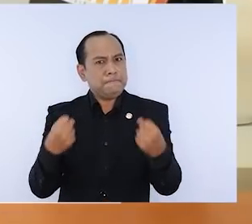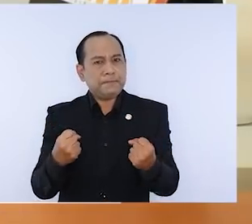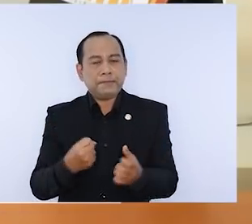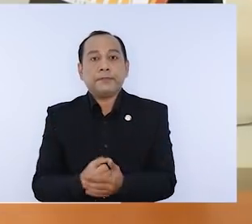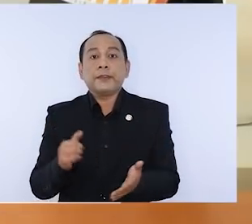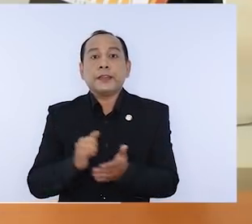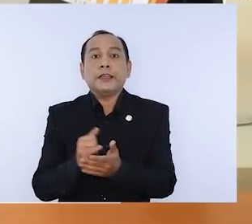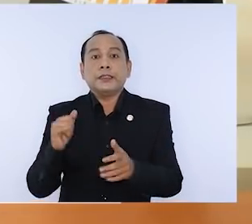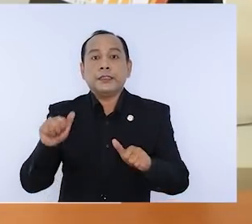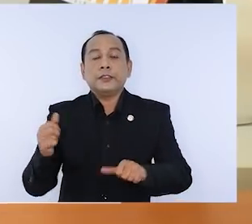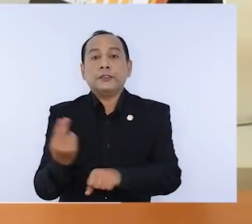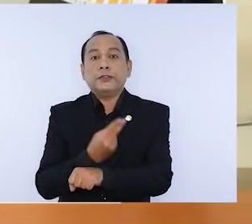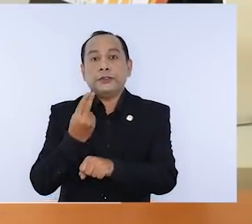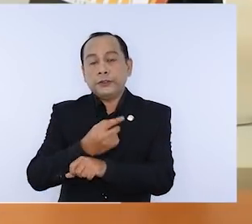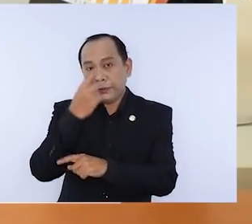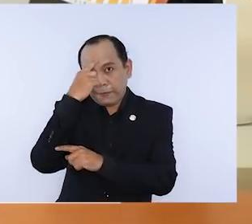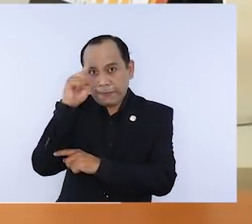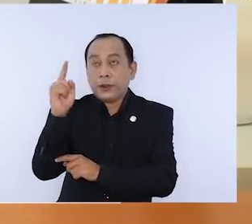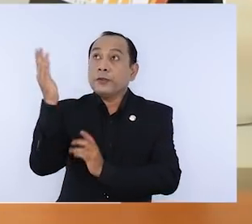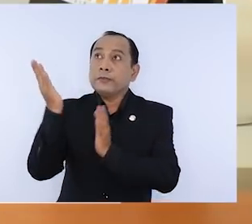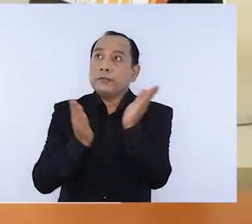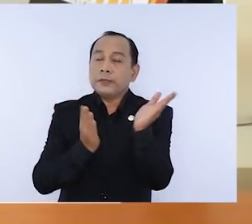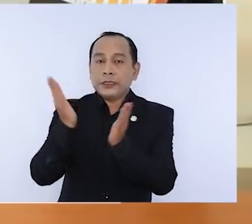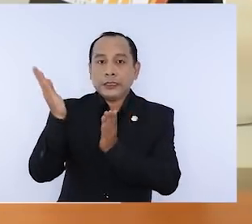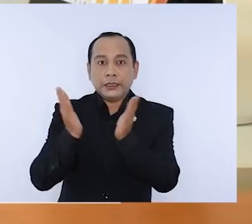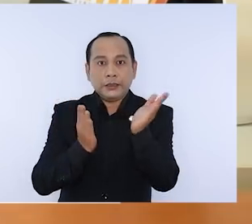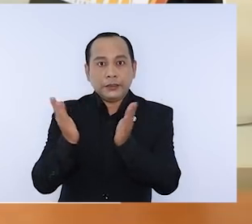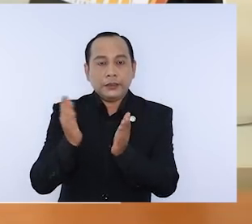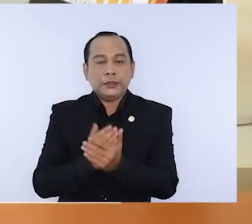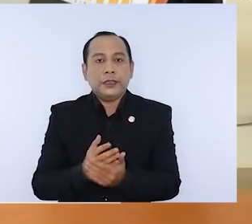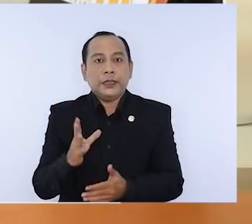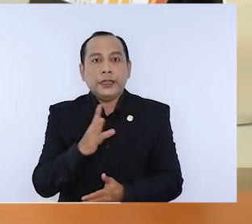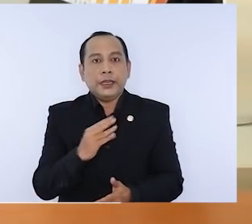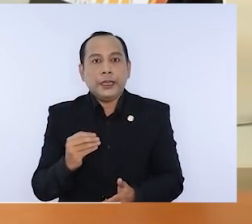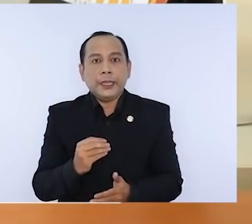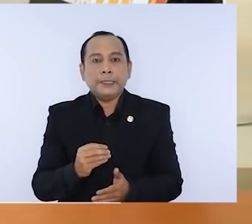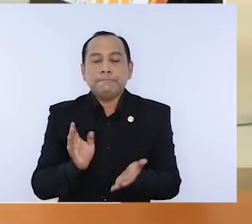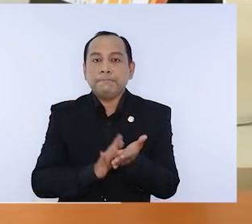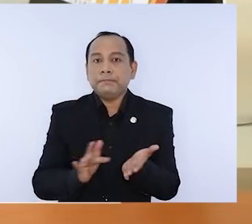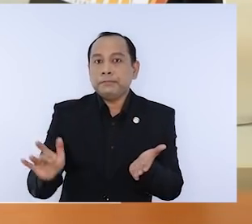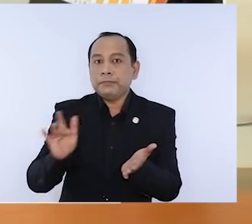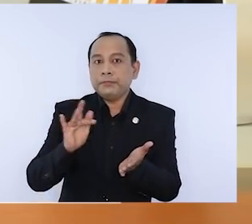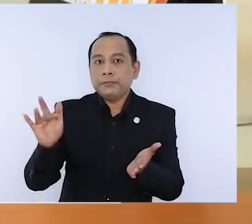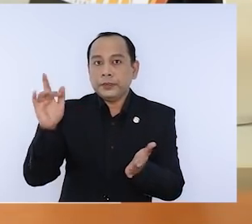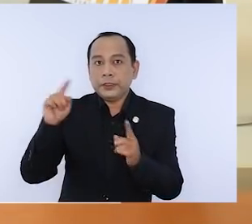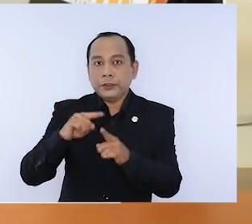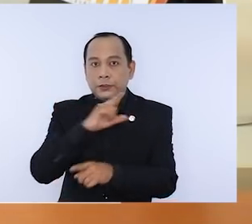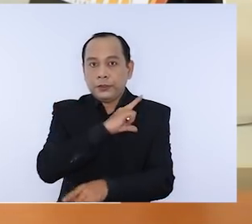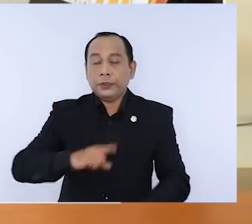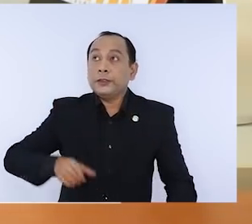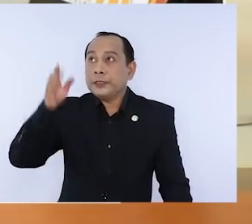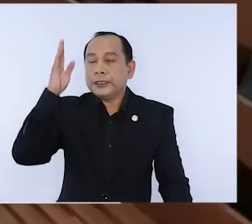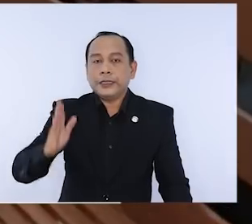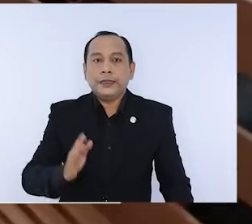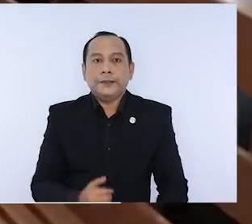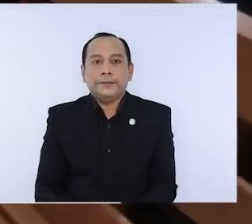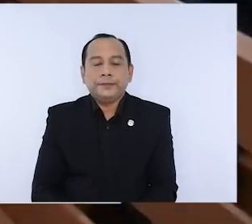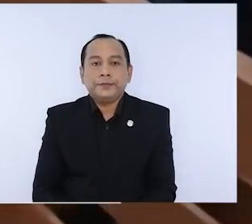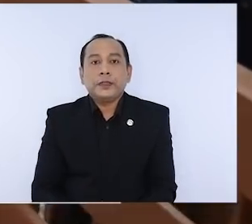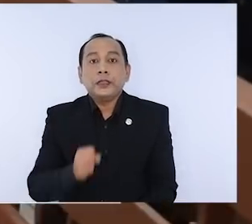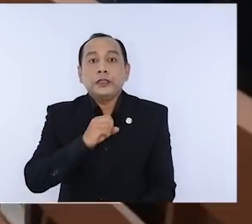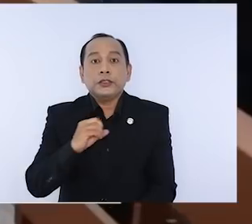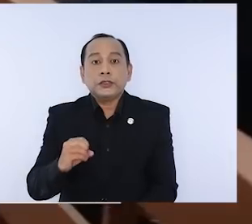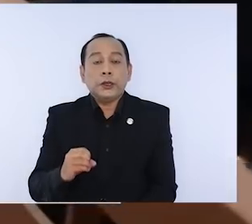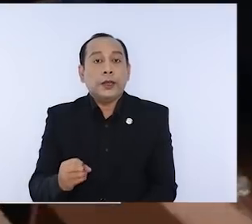siya nating ginagamit sa ating mga paglilingkod at sa pagluwalhati po sa ating Panginoong Diyos. Kaya